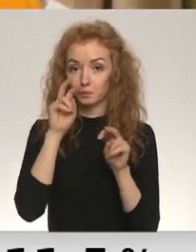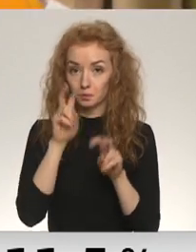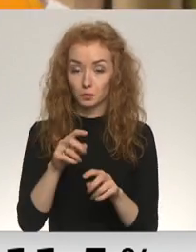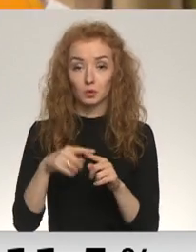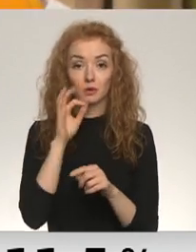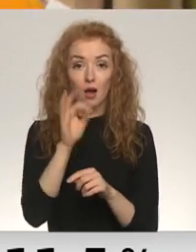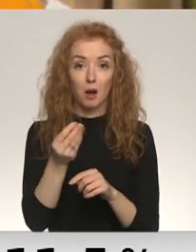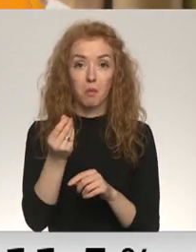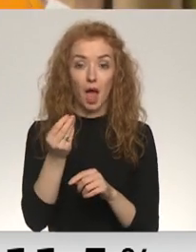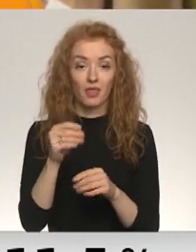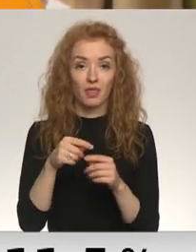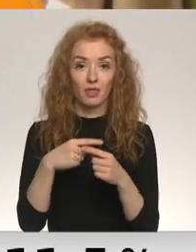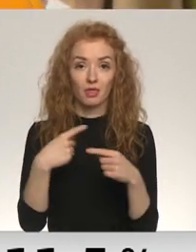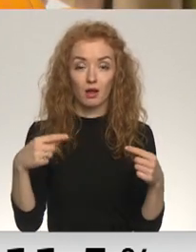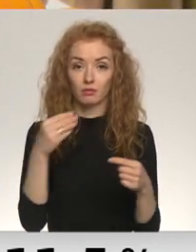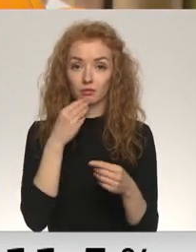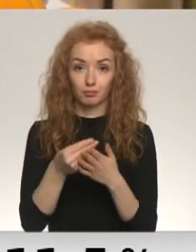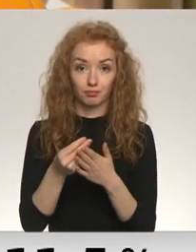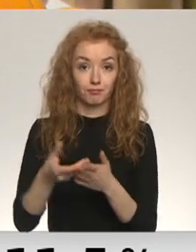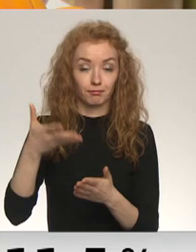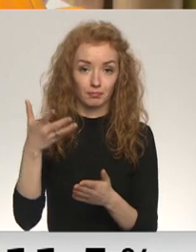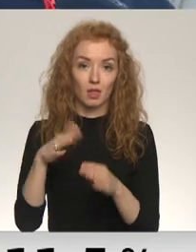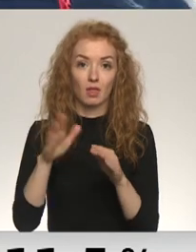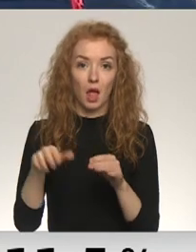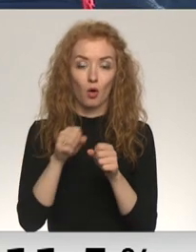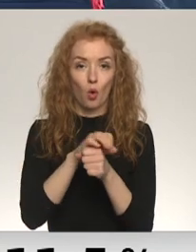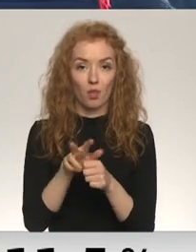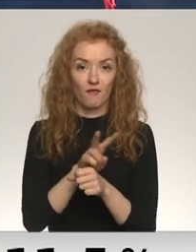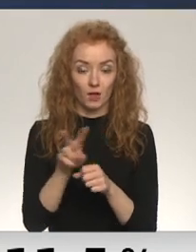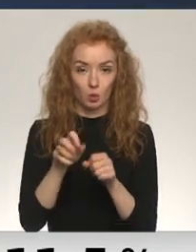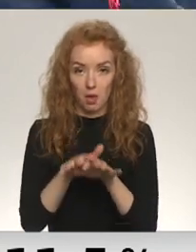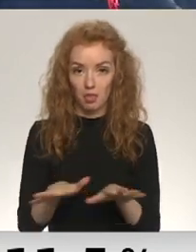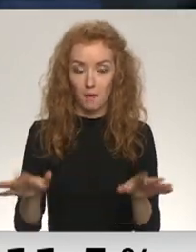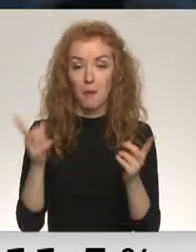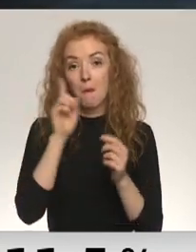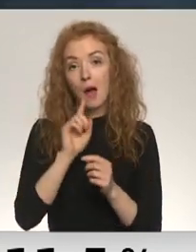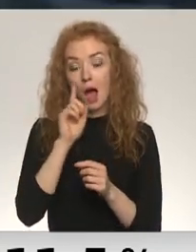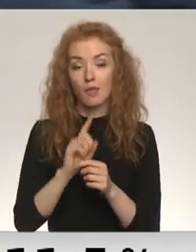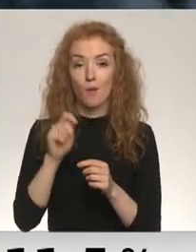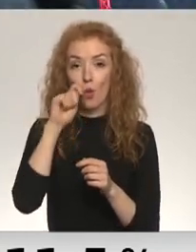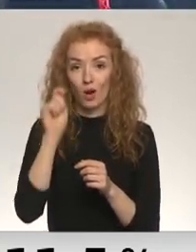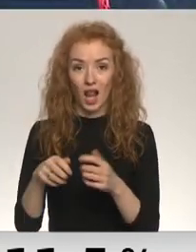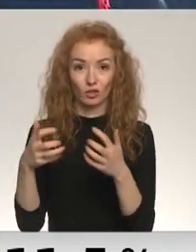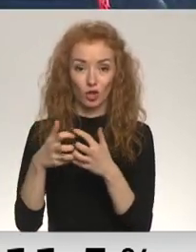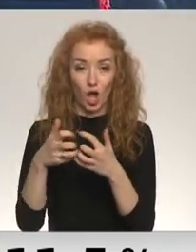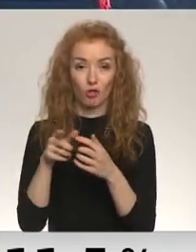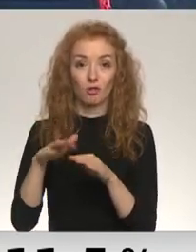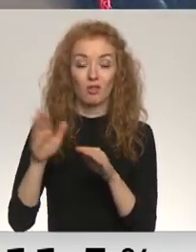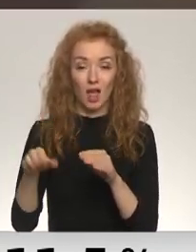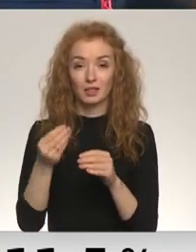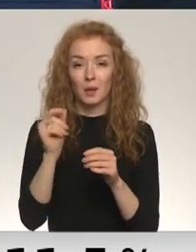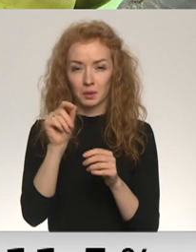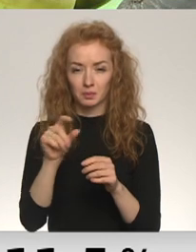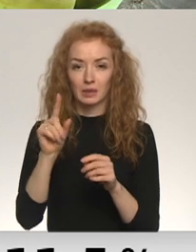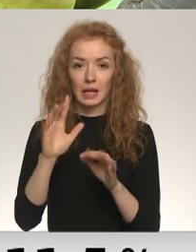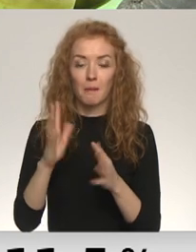pārtikas cena pieaugumi visvairāk tomēr ietekmē pandēmijas faktori. Pagaidām Ukrainas kara ietekmē ir redzama, taču izteiktāk tā būs tikai